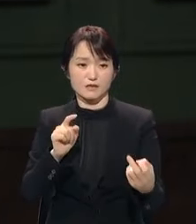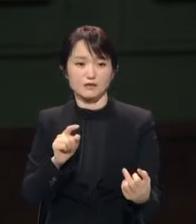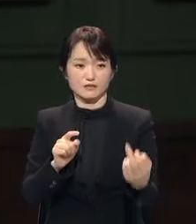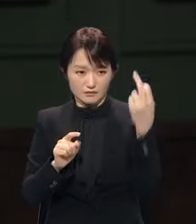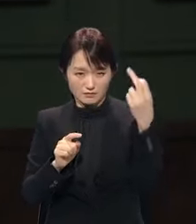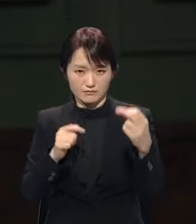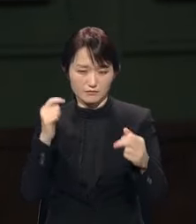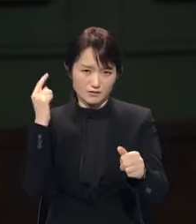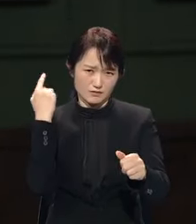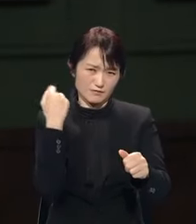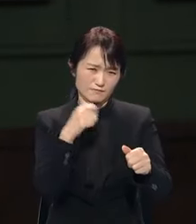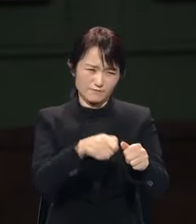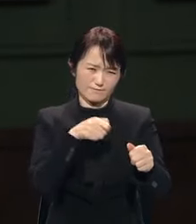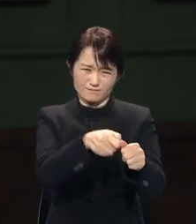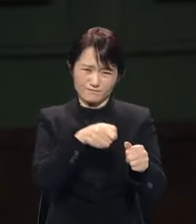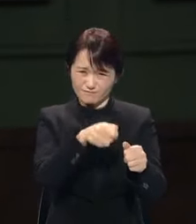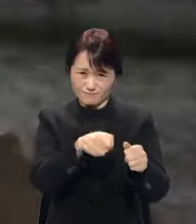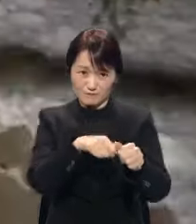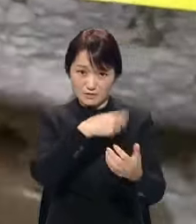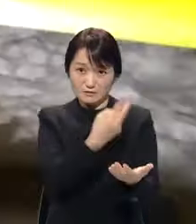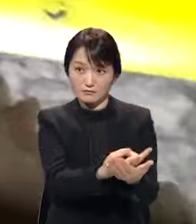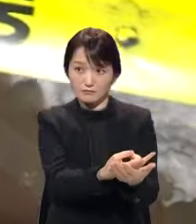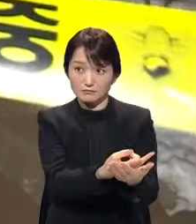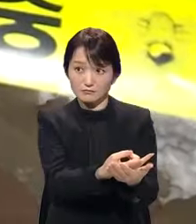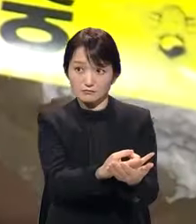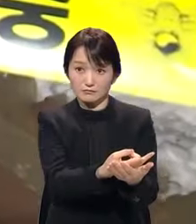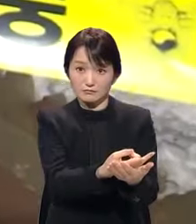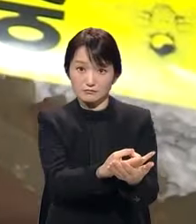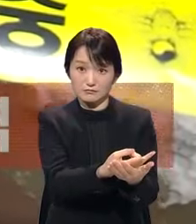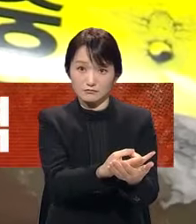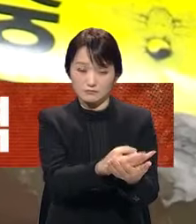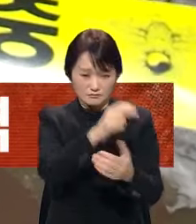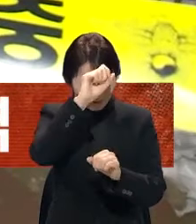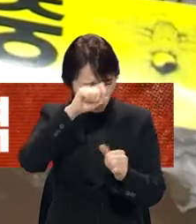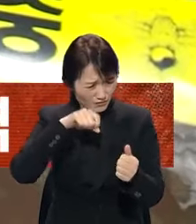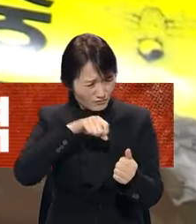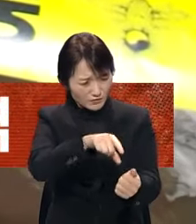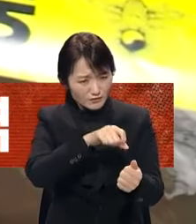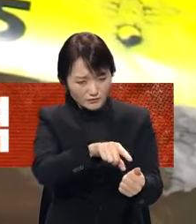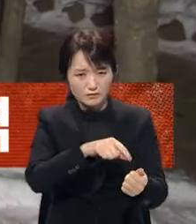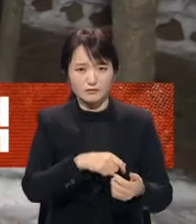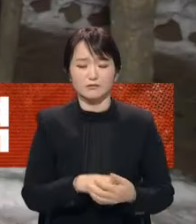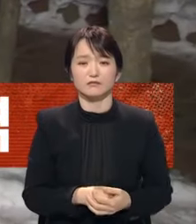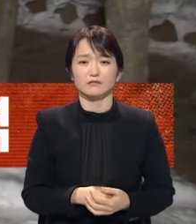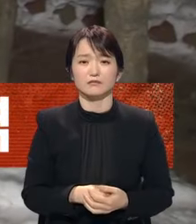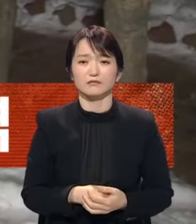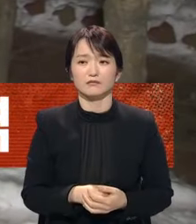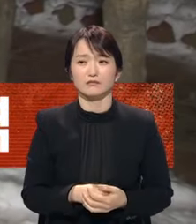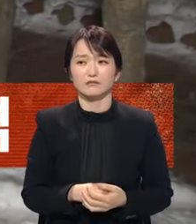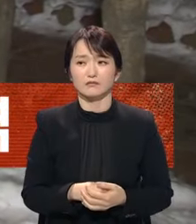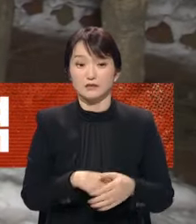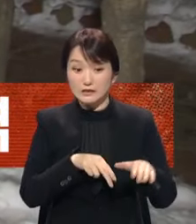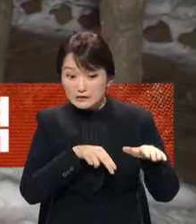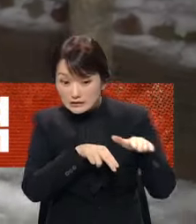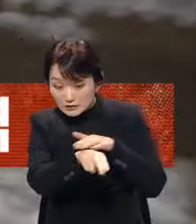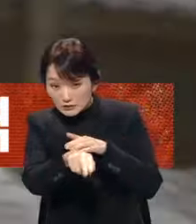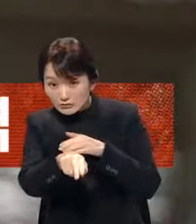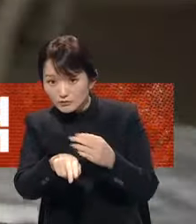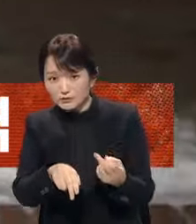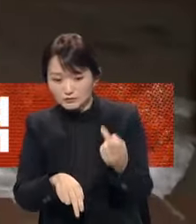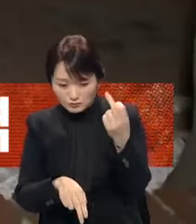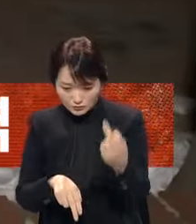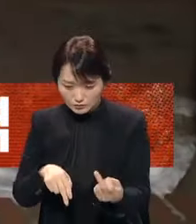했고요. 수차례 찌른 뒤에 이 형이 쓰러졌는데도 계속 걷어차는 그런 행위를 보였습니다. 그리고 도망치려는 동생에게도 잇따라